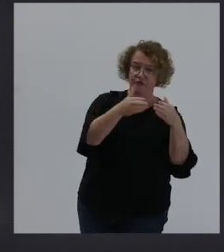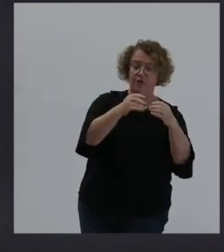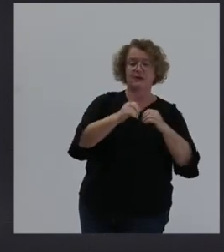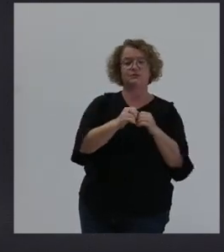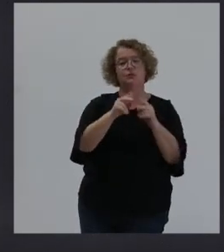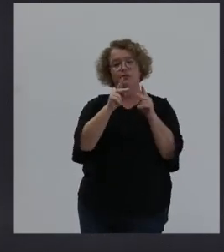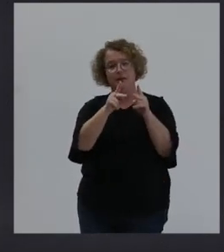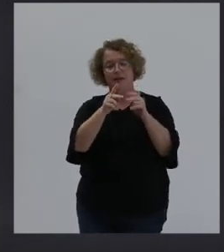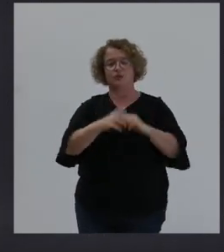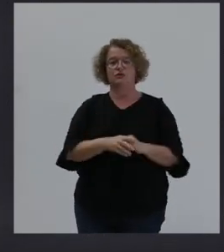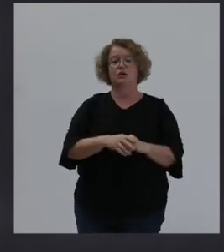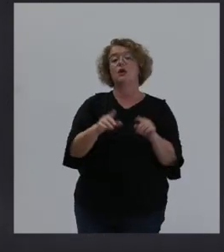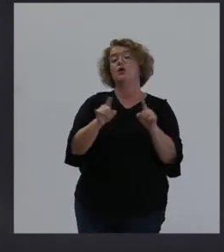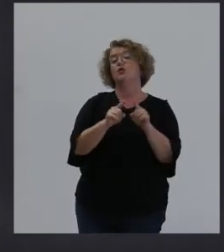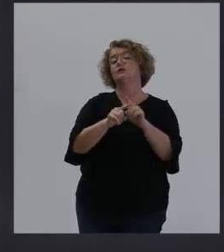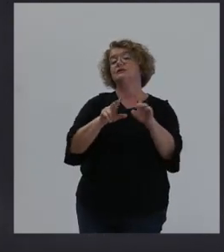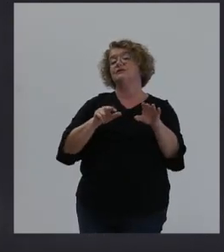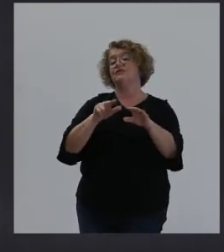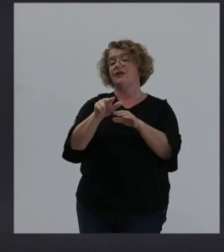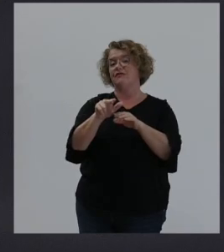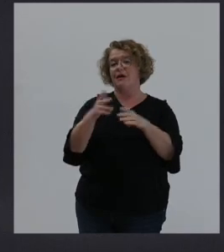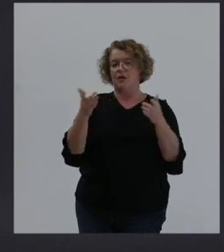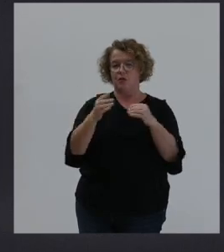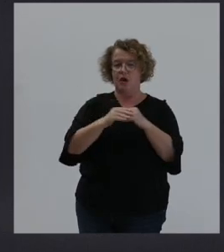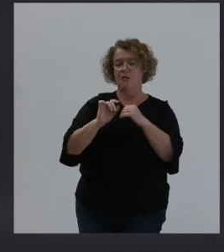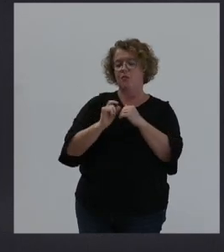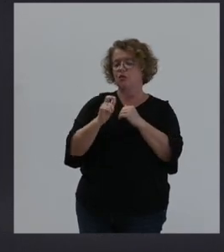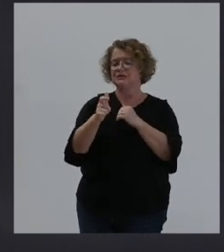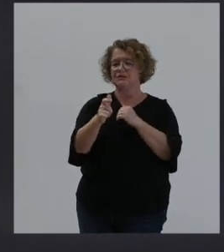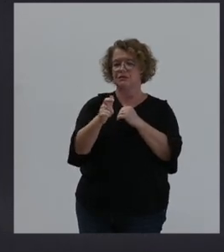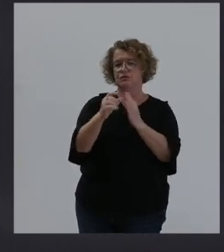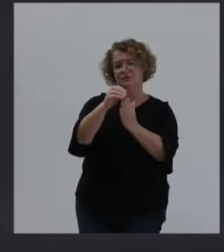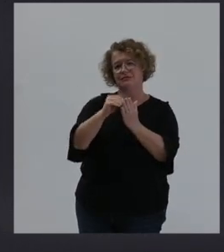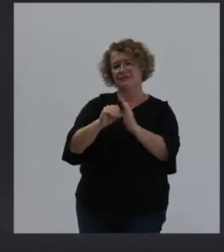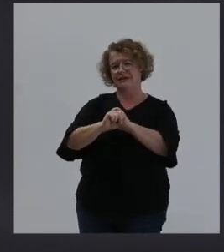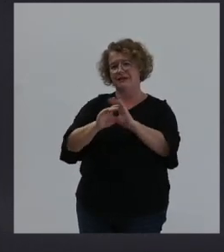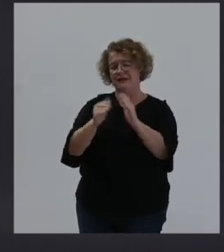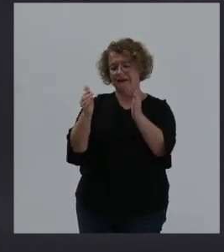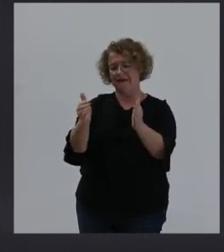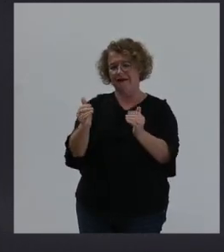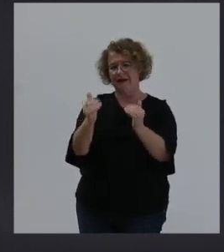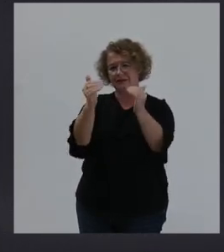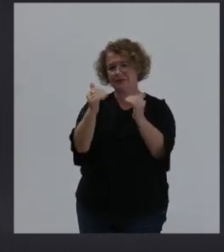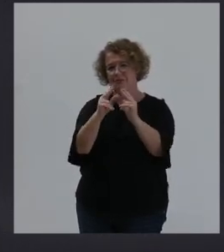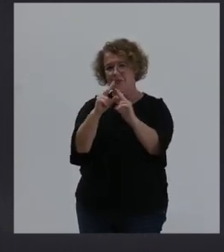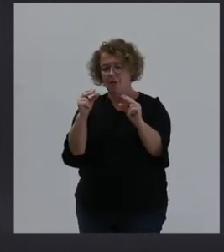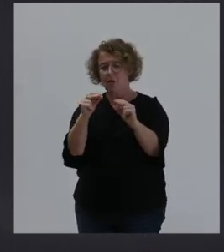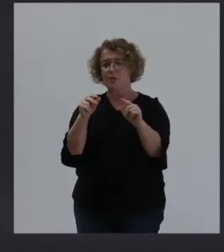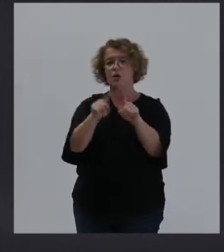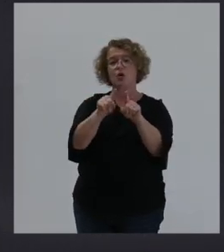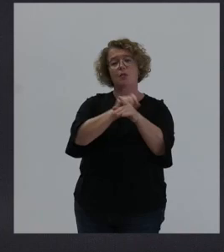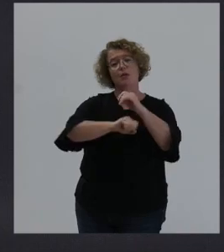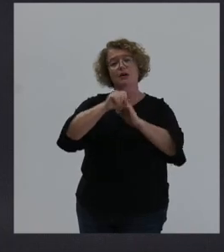pédagogie. Nous allons travailler également à une fluidification des procédures en mettant, par exemple, en place un calendrier